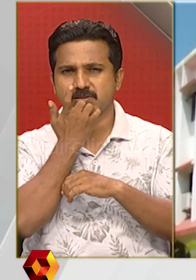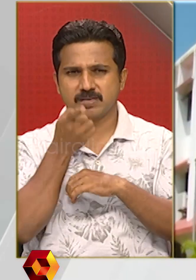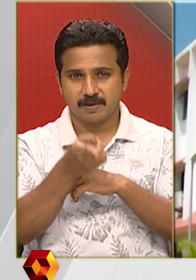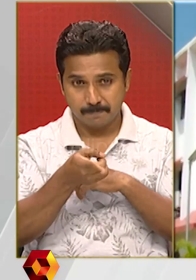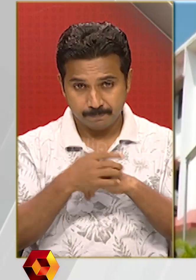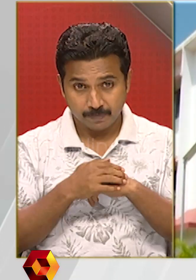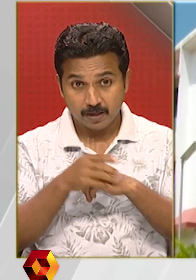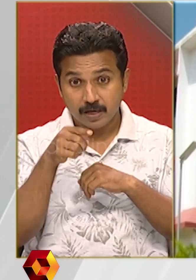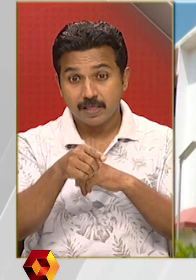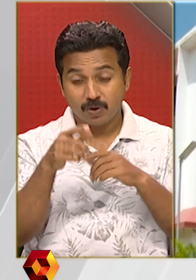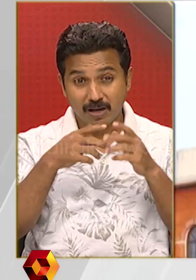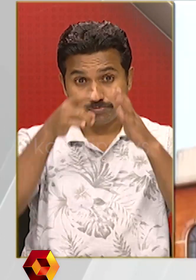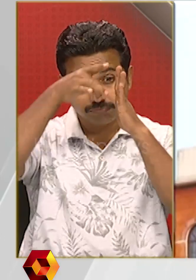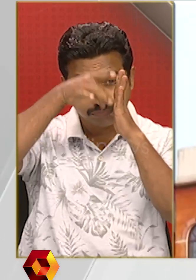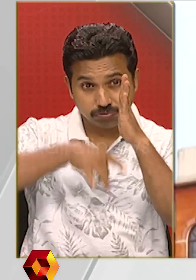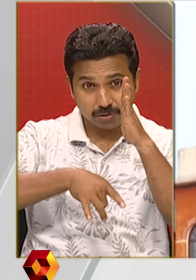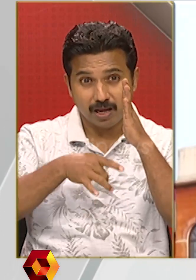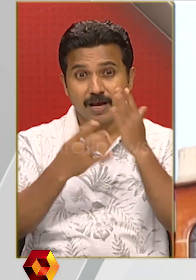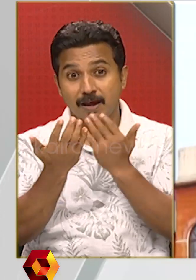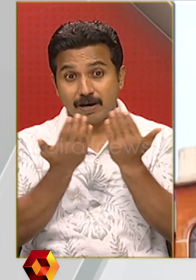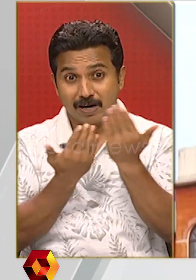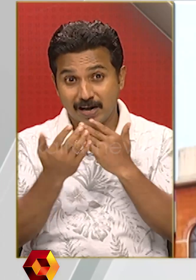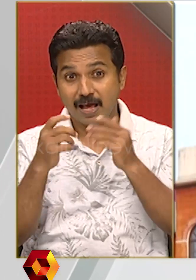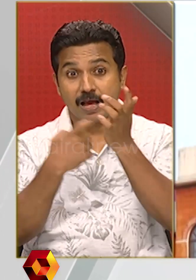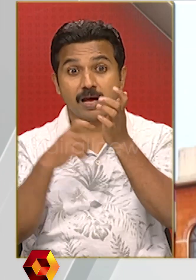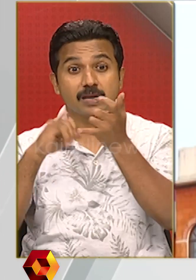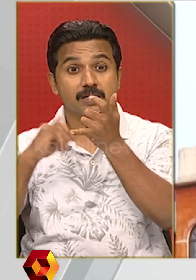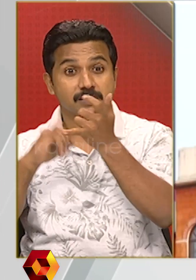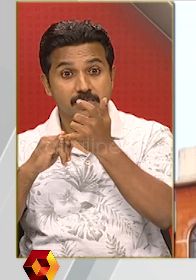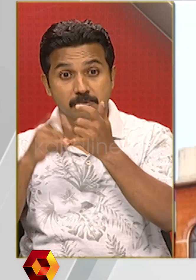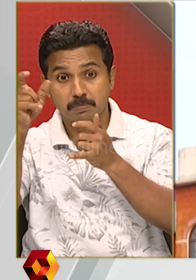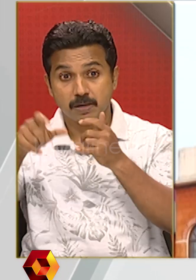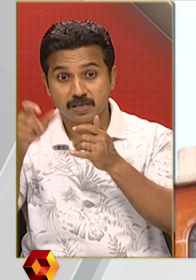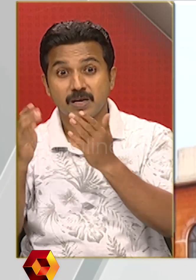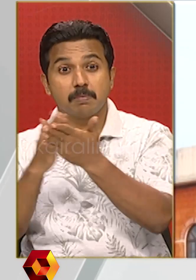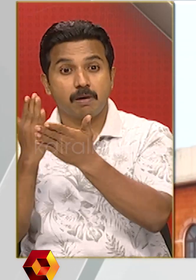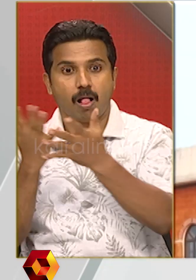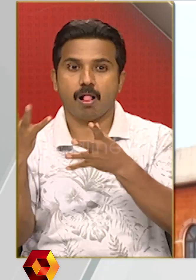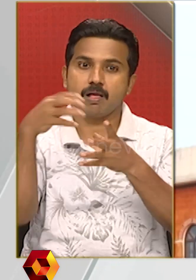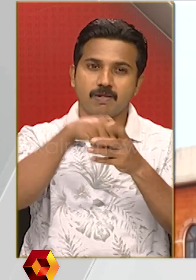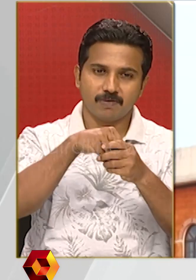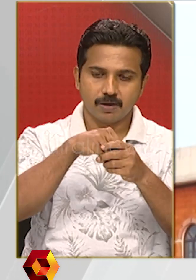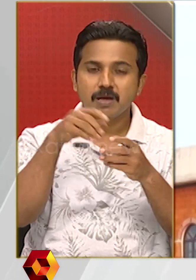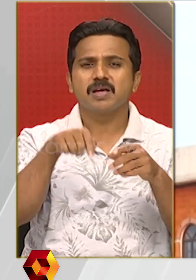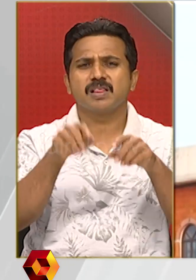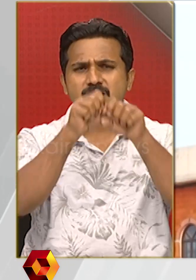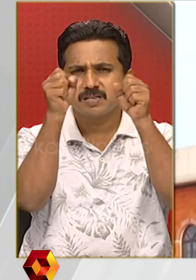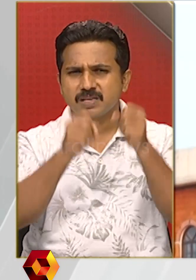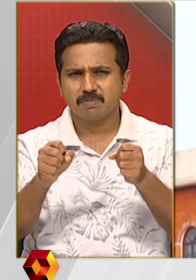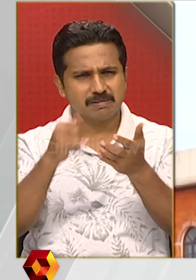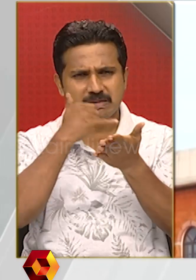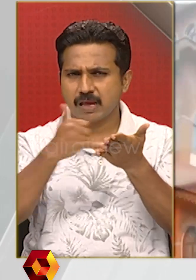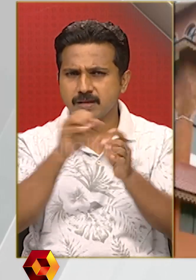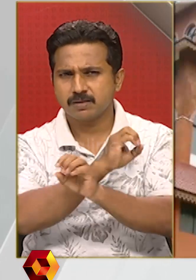വിമർശനാത്മക താരതമ്യ പഠനത്തിനാണ് ആർ എസ് എസ് സൈദ്ധാന്തികരുടെ പാഠഭാഗങ്ങൾ സിലബസിൽ ഉൾപ്പെടുത്തിയത്. സിലബസ് പിൻവലിക്കുകയോ മരവിപ്പിക്കുകയോ